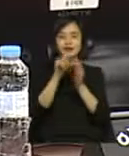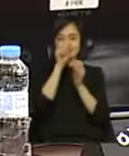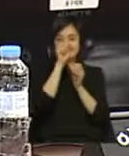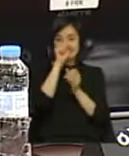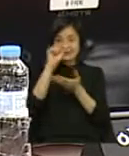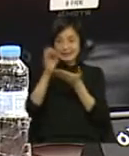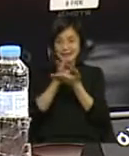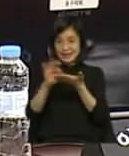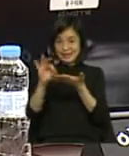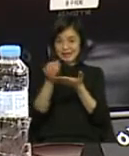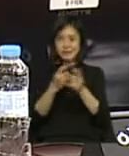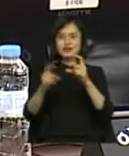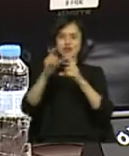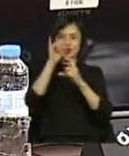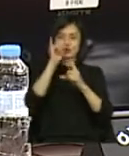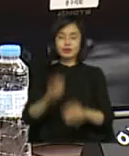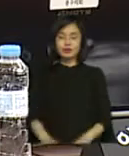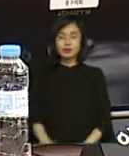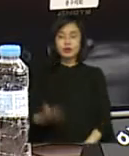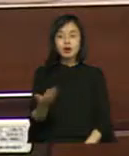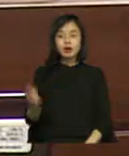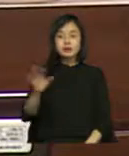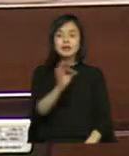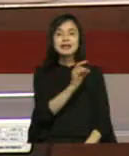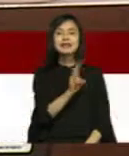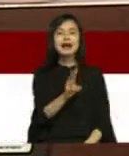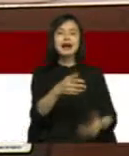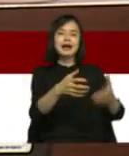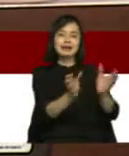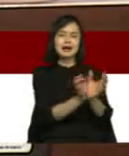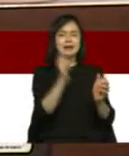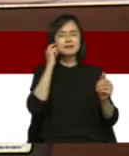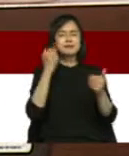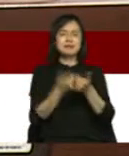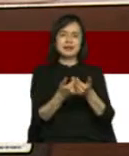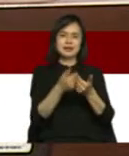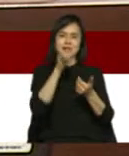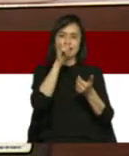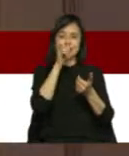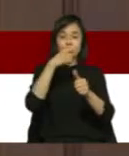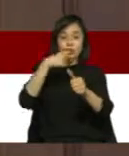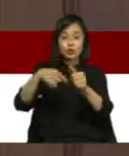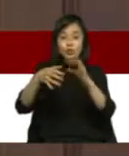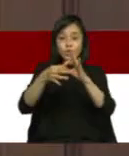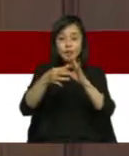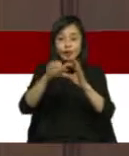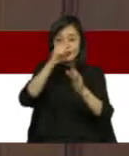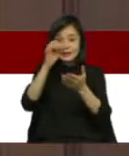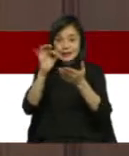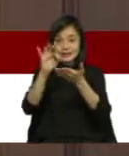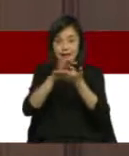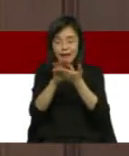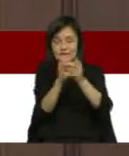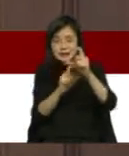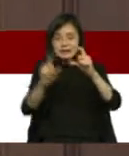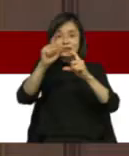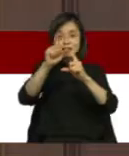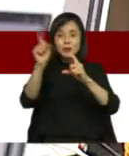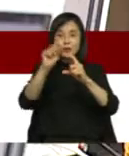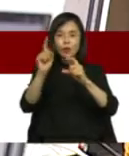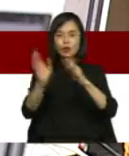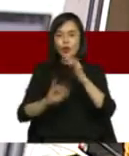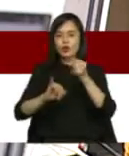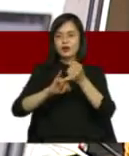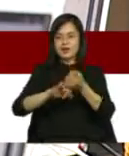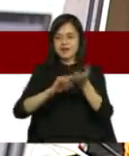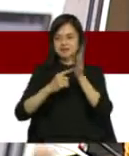하지만 야당 의원들의 반발이 예상됩니다 교육경비 보조금 지원 내역 n 공약 이행을 위한 선심성 예산 이라며 좀